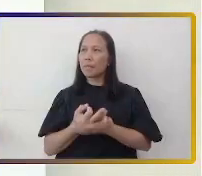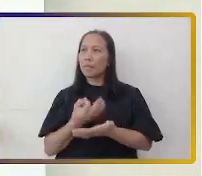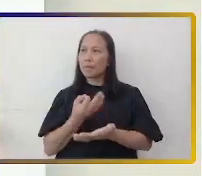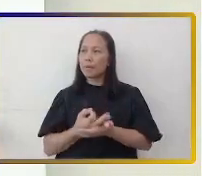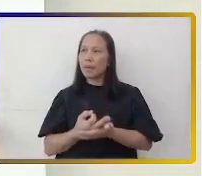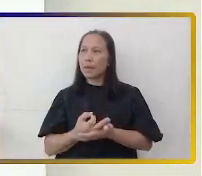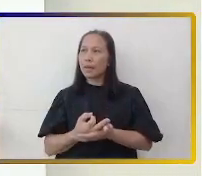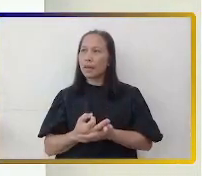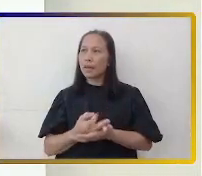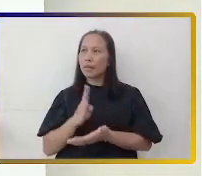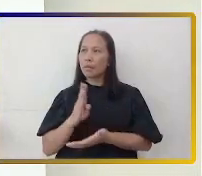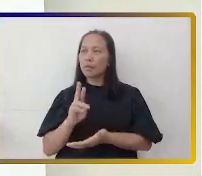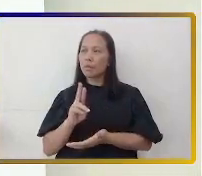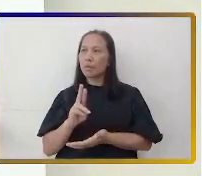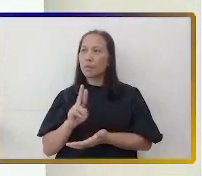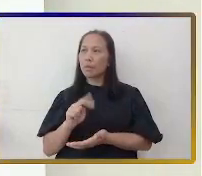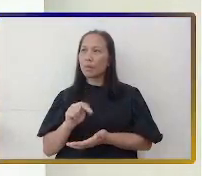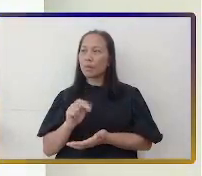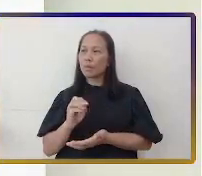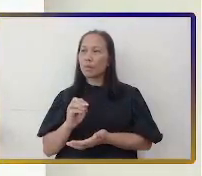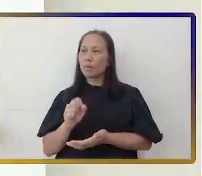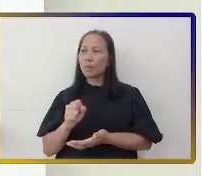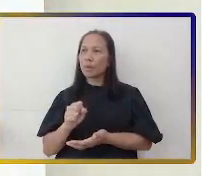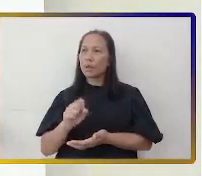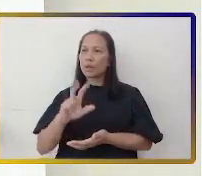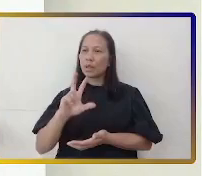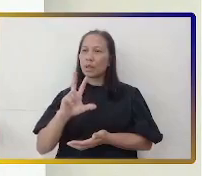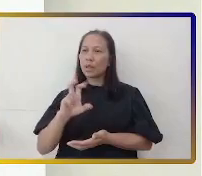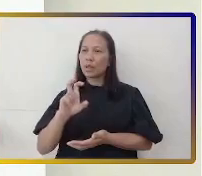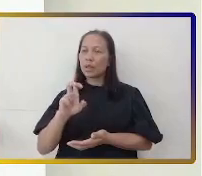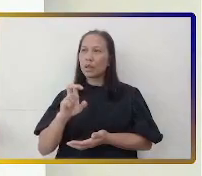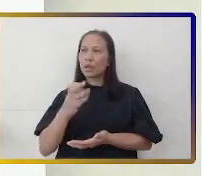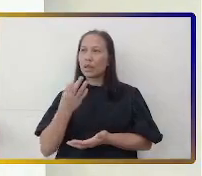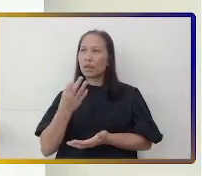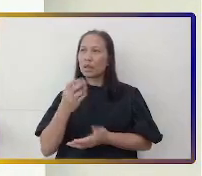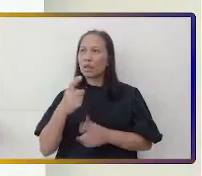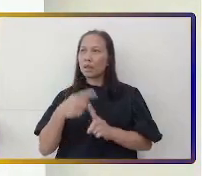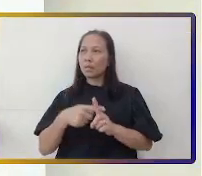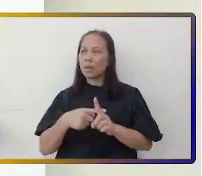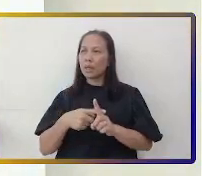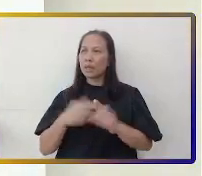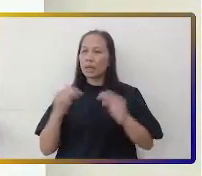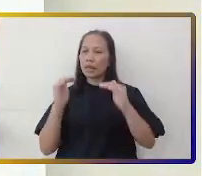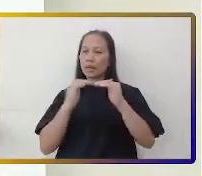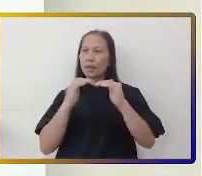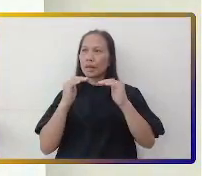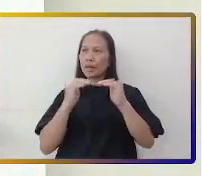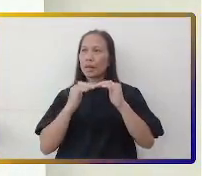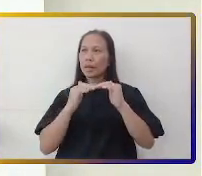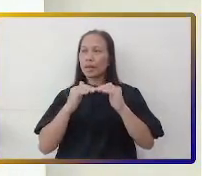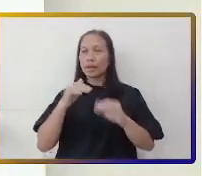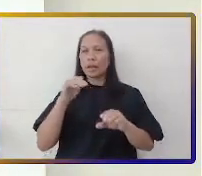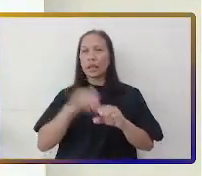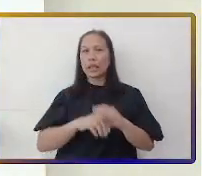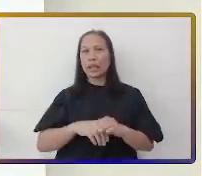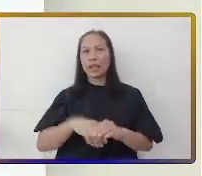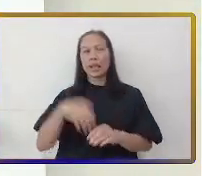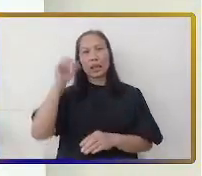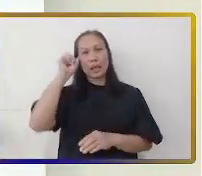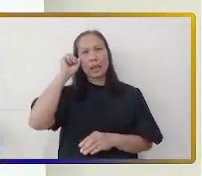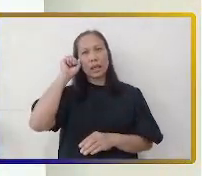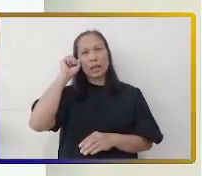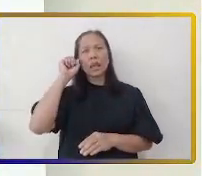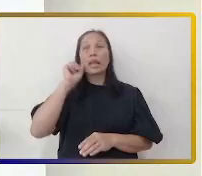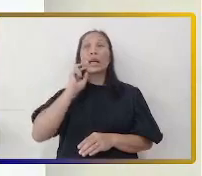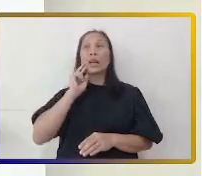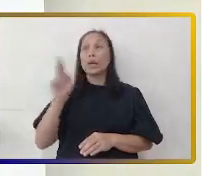bono yung 13 month ang ibibigay ko doon equal sa aking tights So yun po yung mindset ko